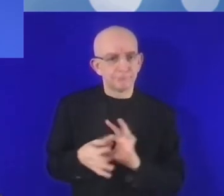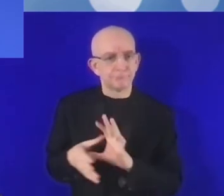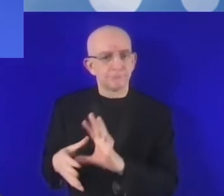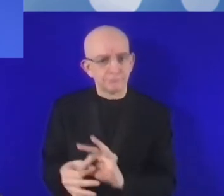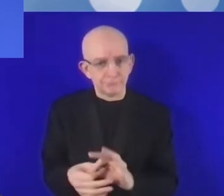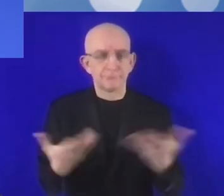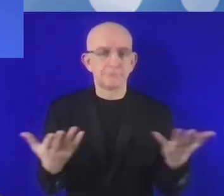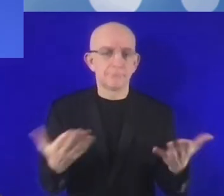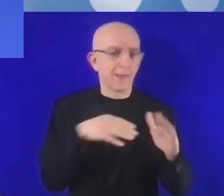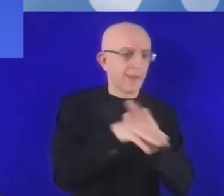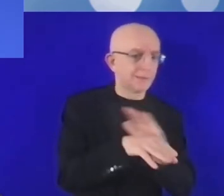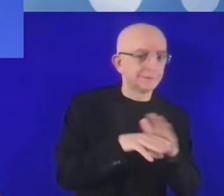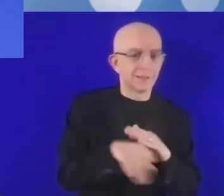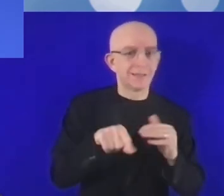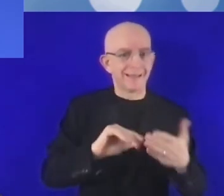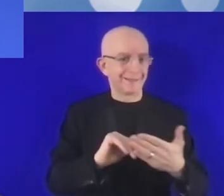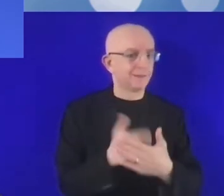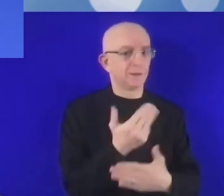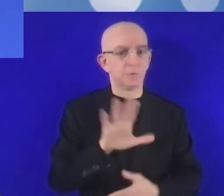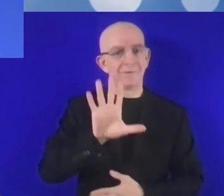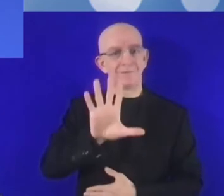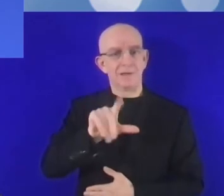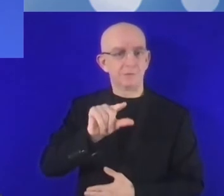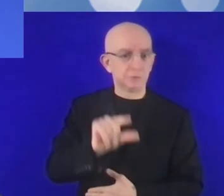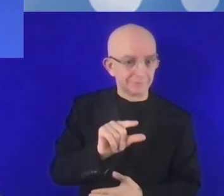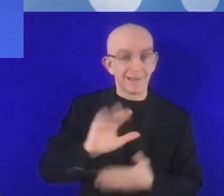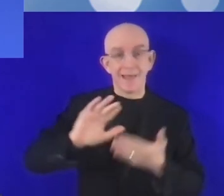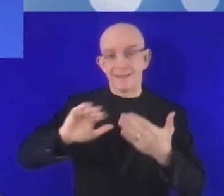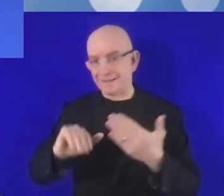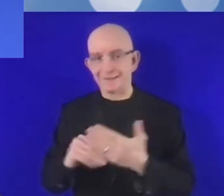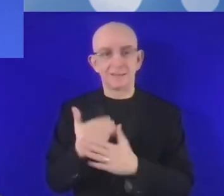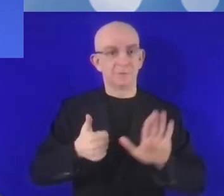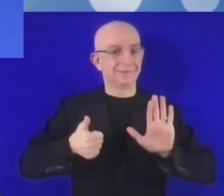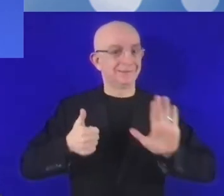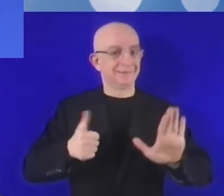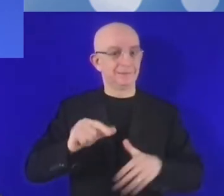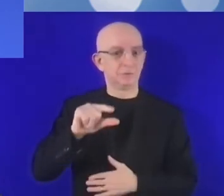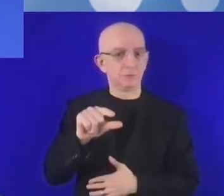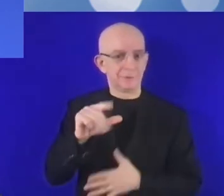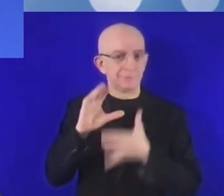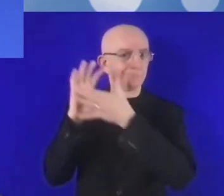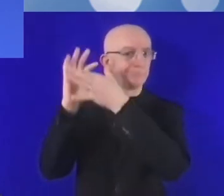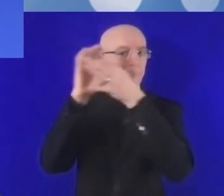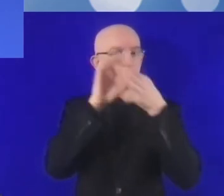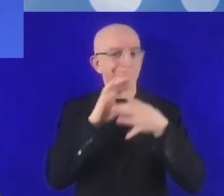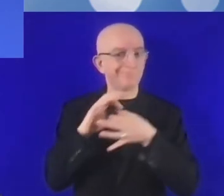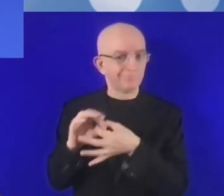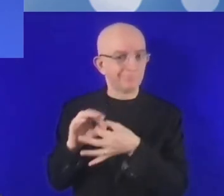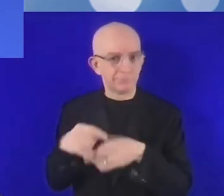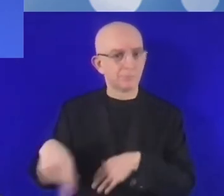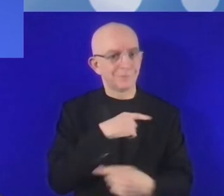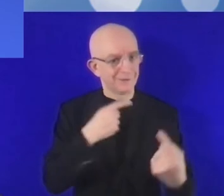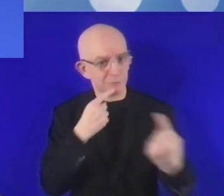accès. On en a parlé. Deuxième sujet, largement commenté dans les colloques, les services dans un monde numérisé,